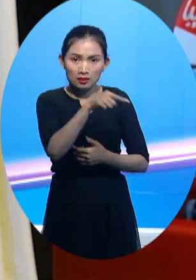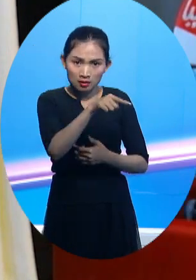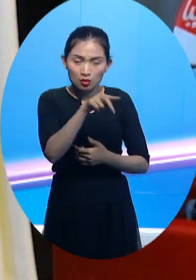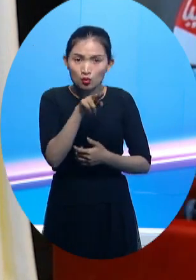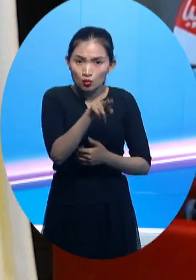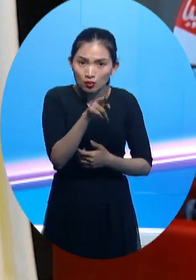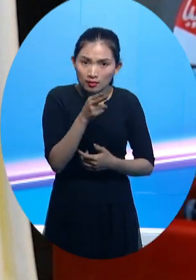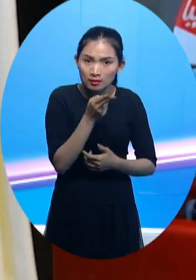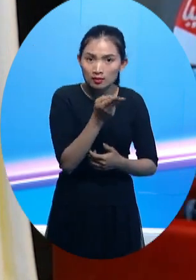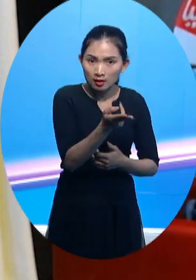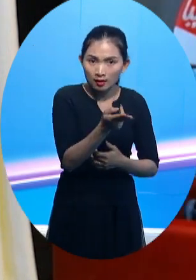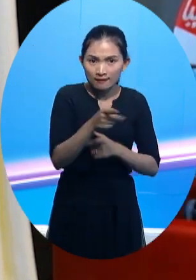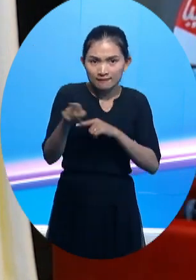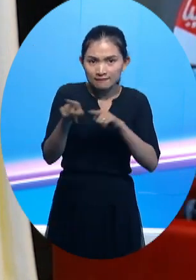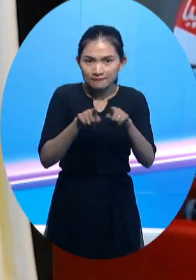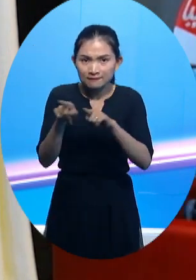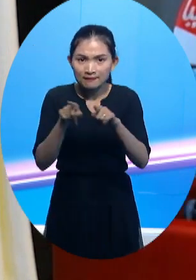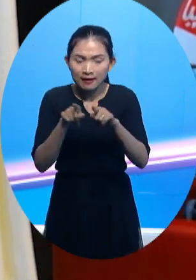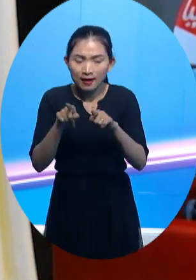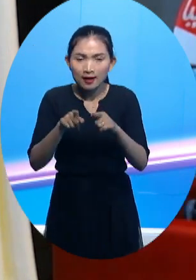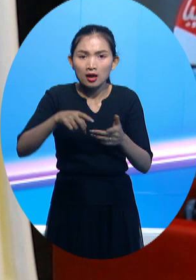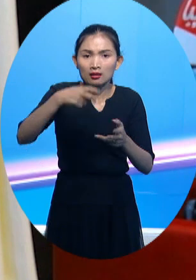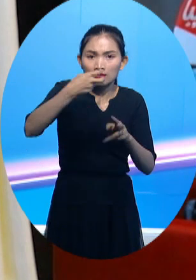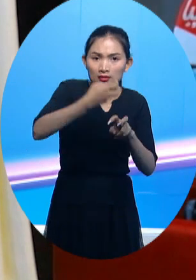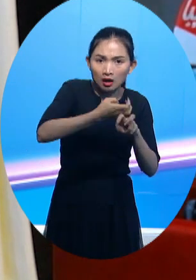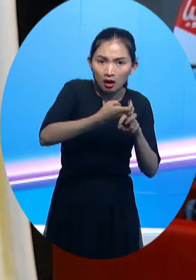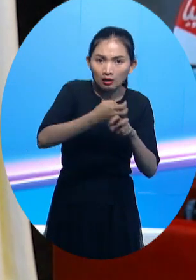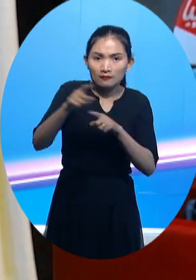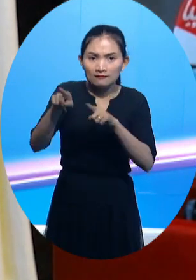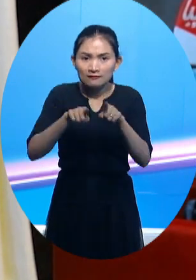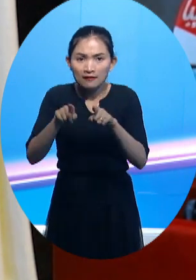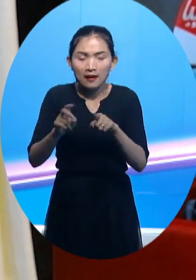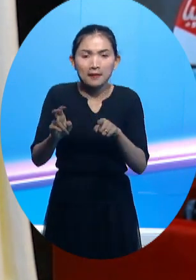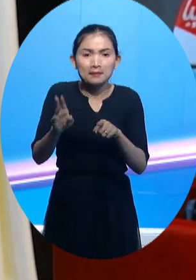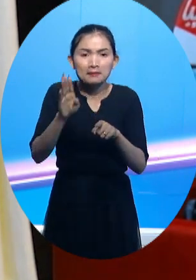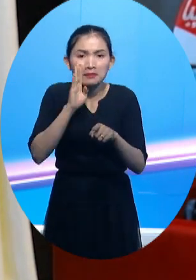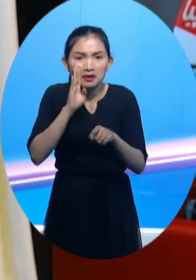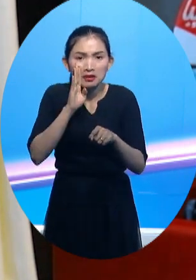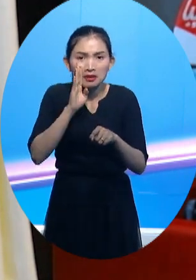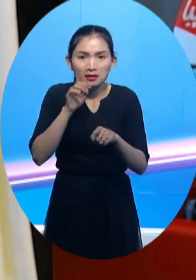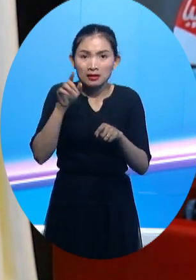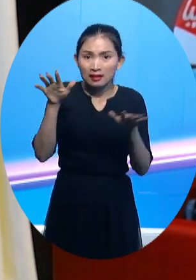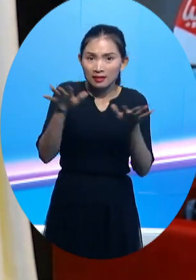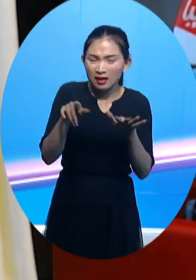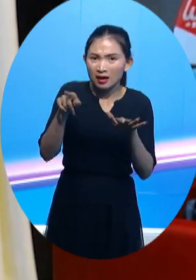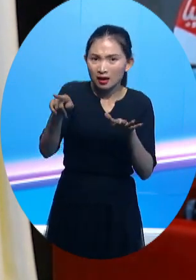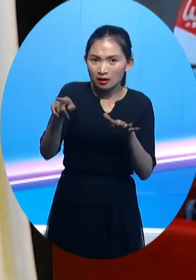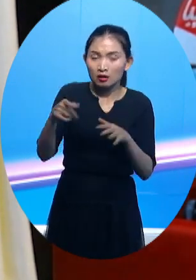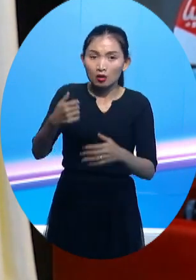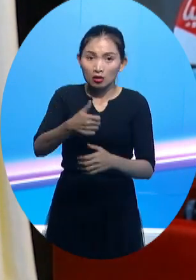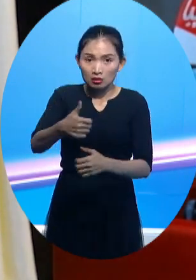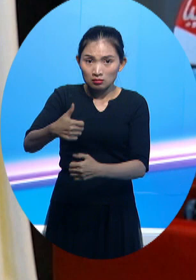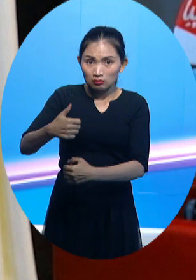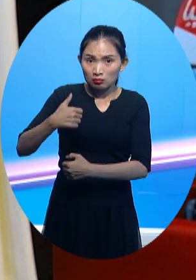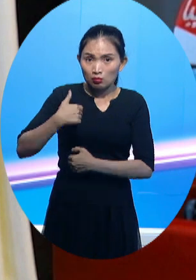họ quấy đối an ninh trên đất liền và trên biển họ đã phạm tội ác lớn l kh tấn công lực lượng hải quân của chúng tôi vốn đang thực thi nhiệm vụ hàng ngày